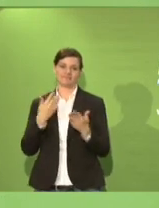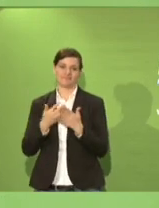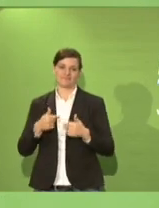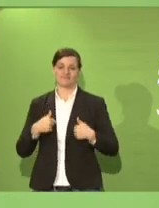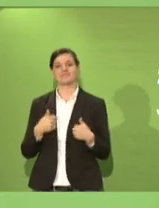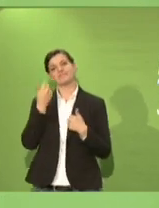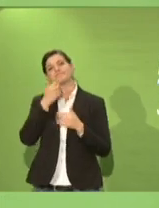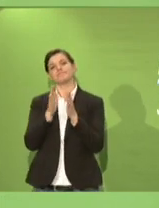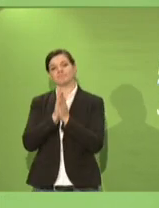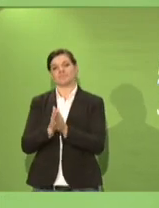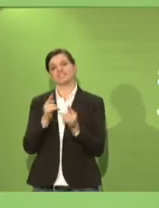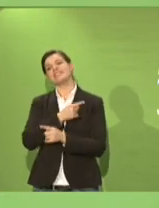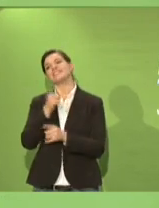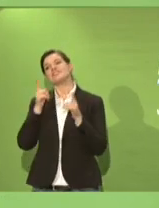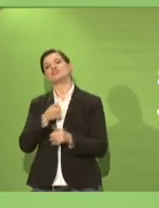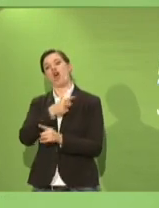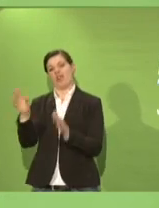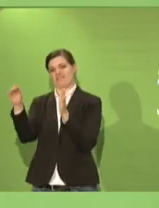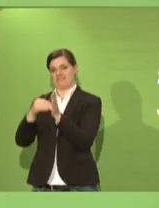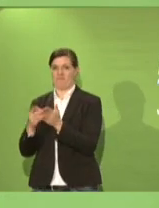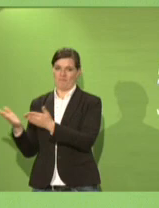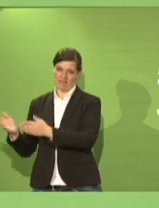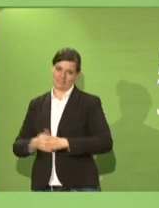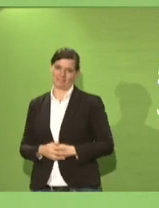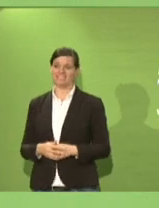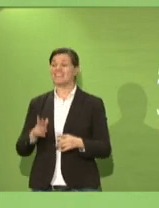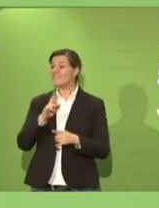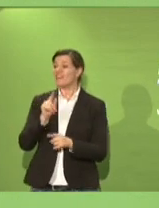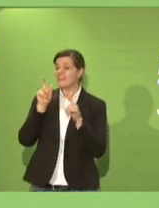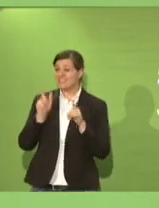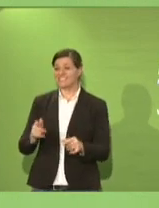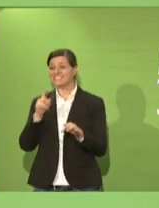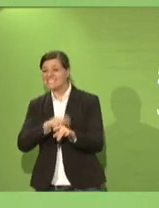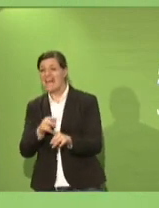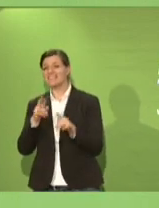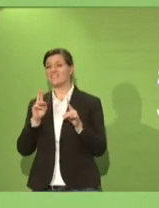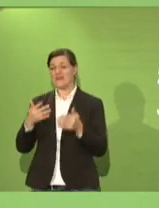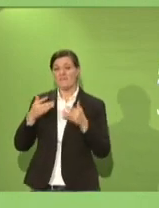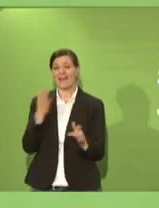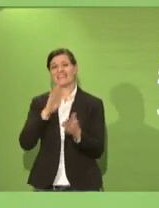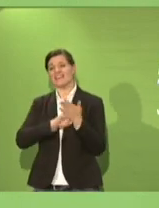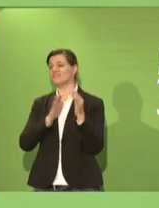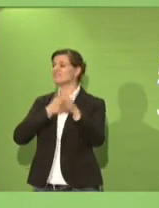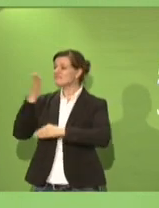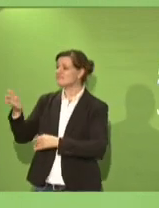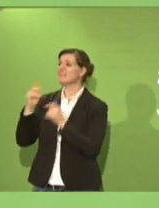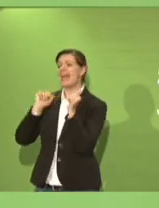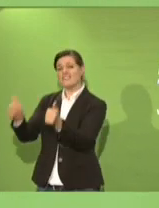dort ein, wenn ihr Kraft, wenn ihr Zeit habt. Wir brauchen jeden und jede, der vor Ort Wahlkampf macht. Die Wahlkämpfe in diesen